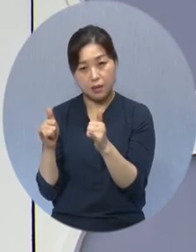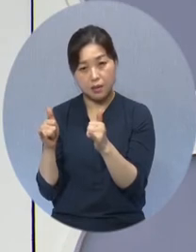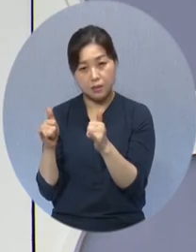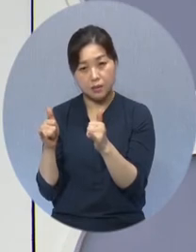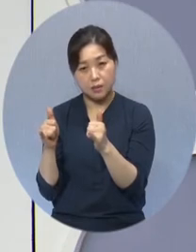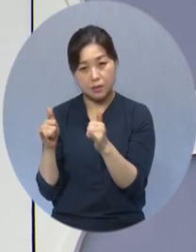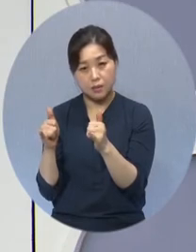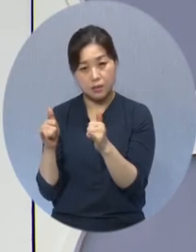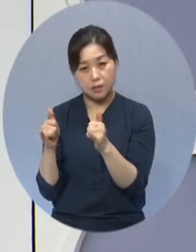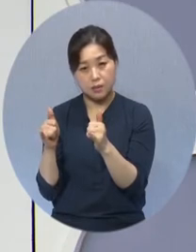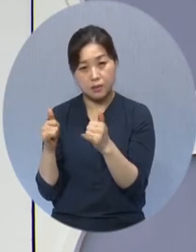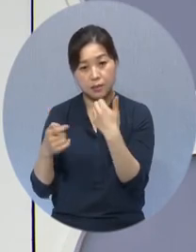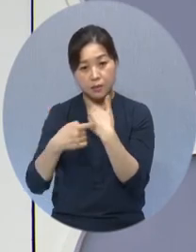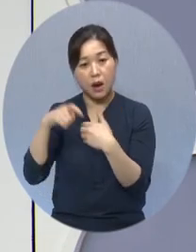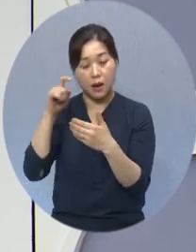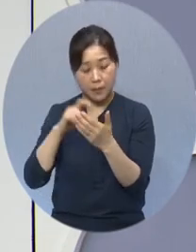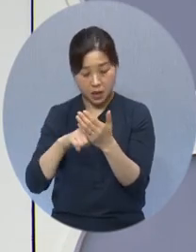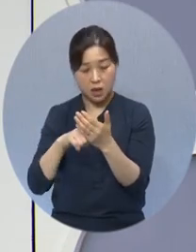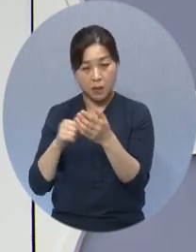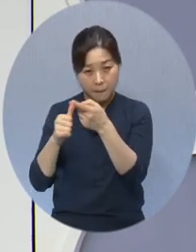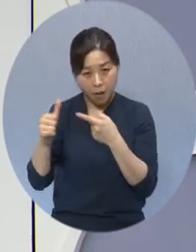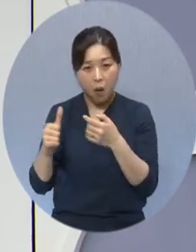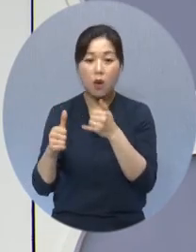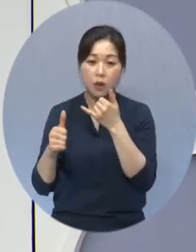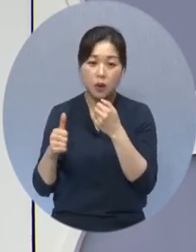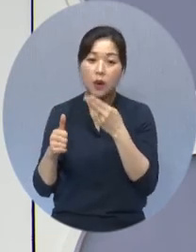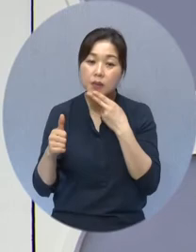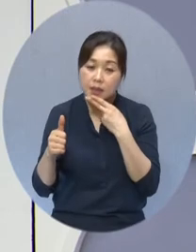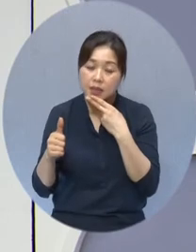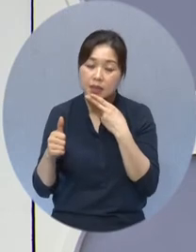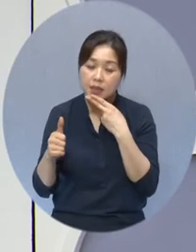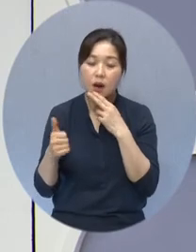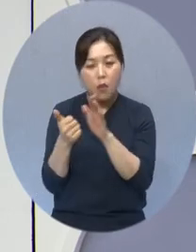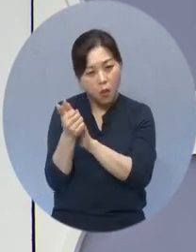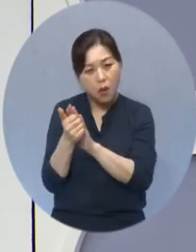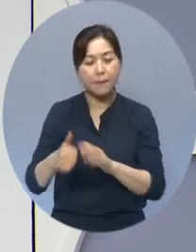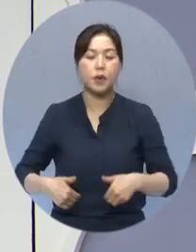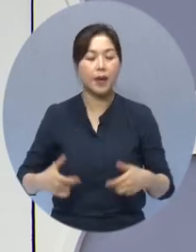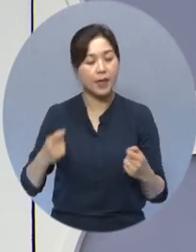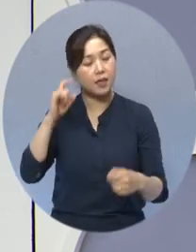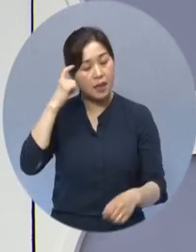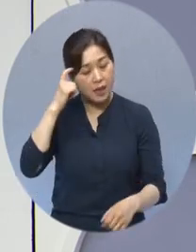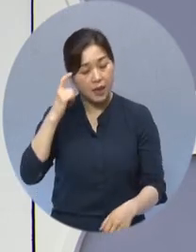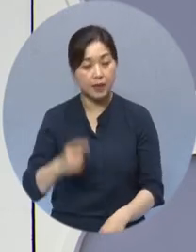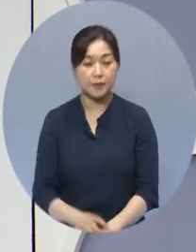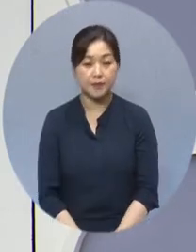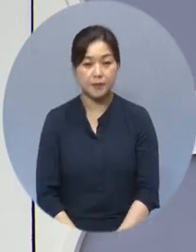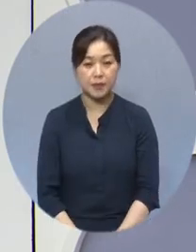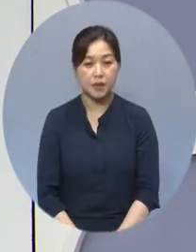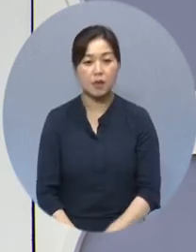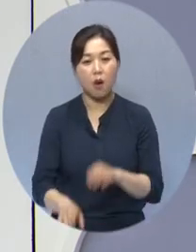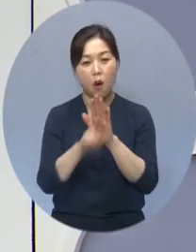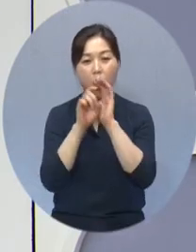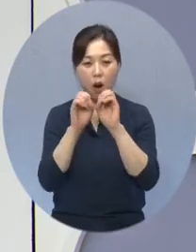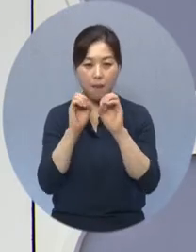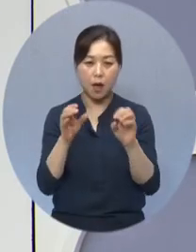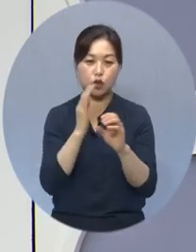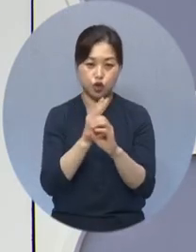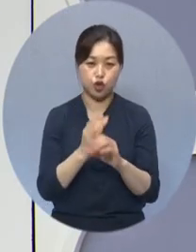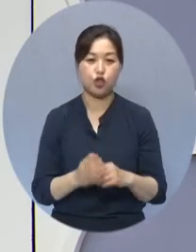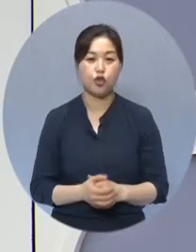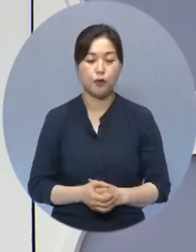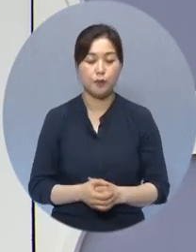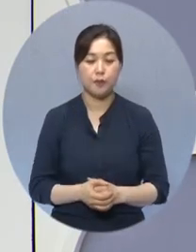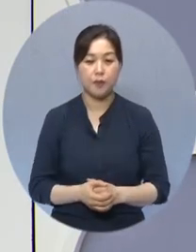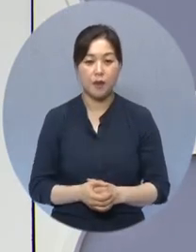장애를 가지고 있는 분들에게 마음의 상처를 주지 않도록 해야 되겠다 하는 생각이 들어서 이제 캠페인을 하고 있는데 아,